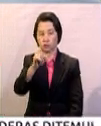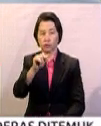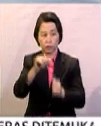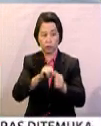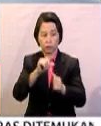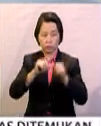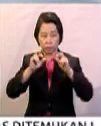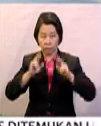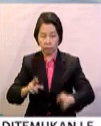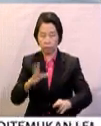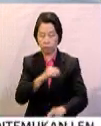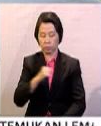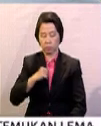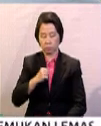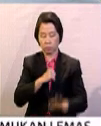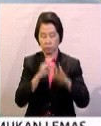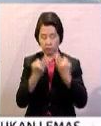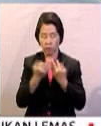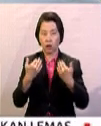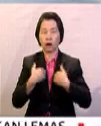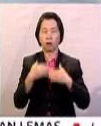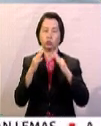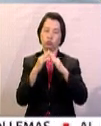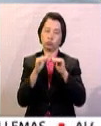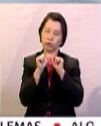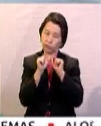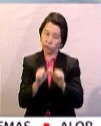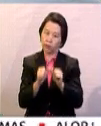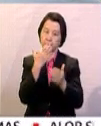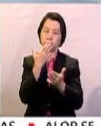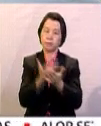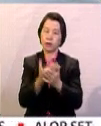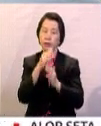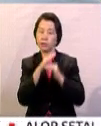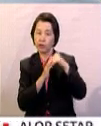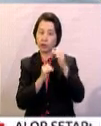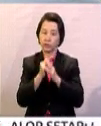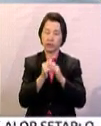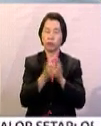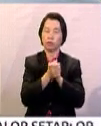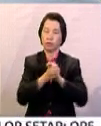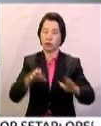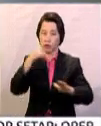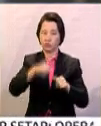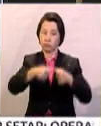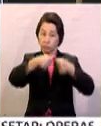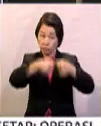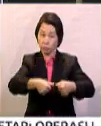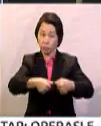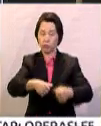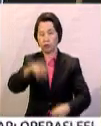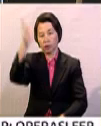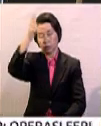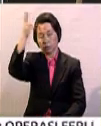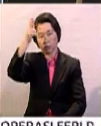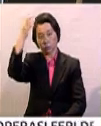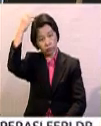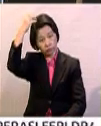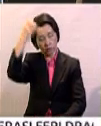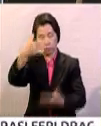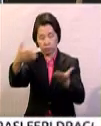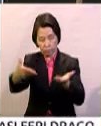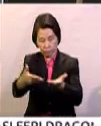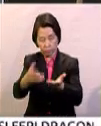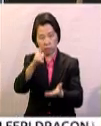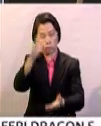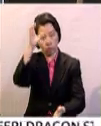setiap rakyat dan ahli keluarga mempunyai tempat tinggal yang baik, selesa dan selamat untuk dihuni. Kerajaan negeri telah memperkenalkan